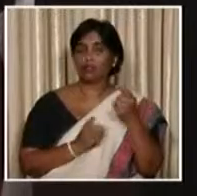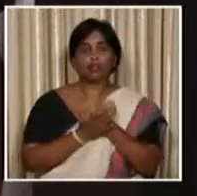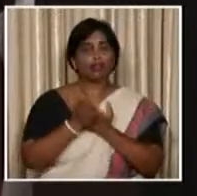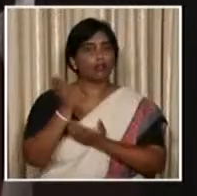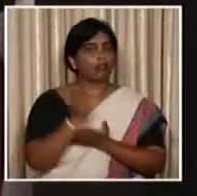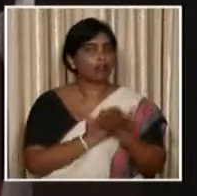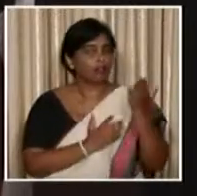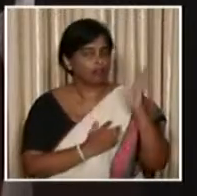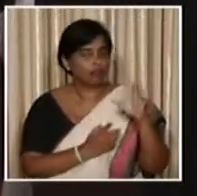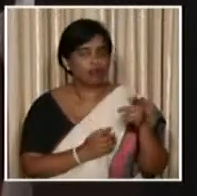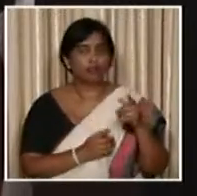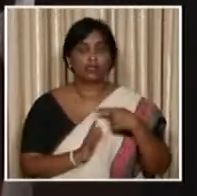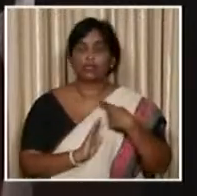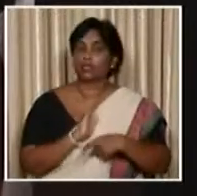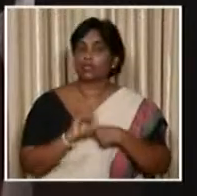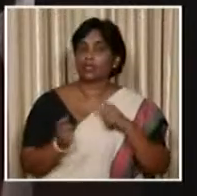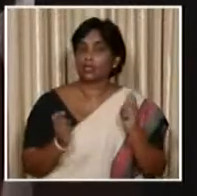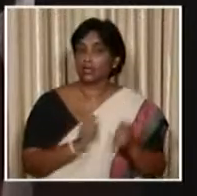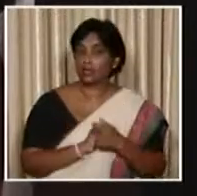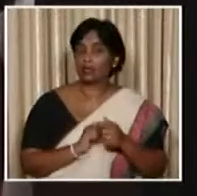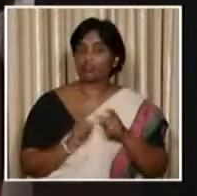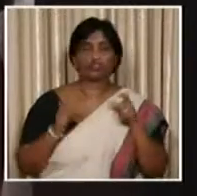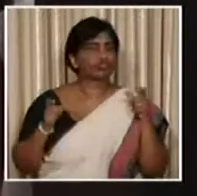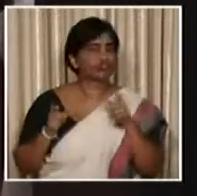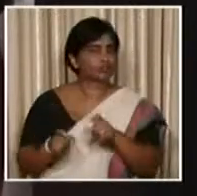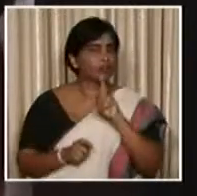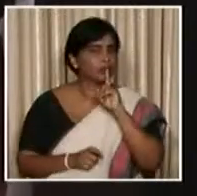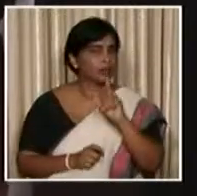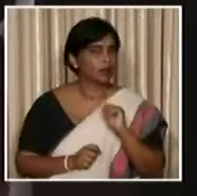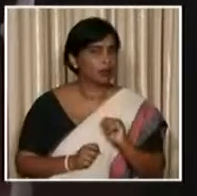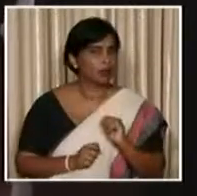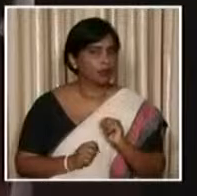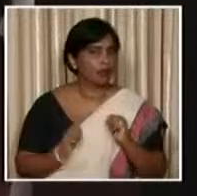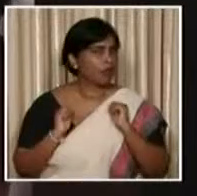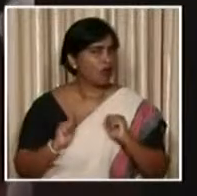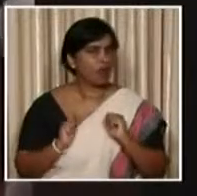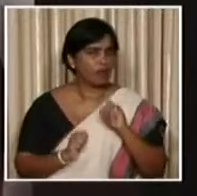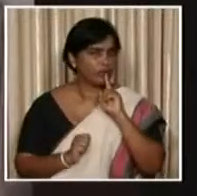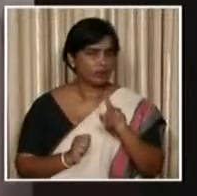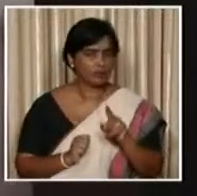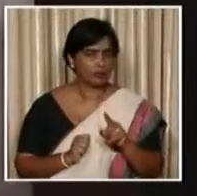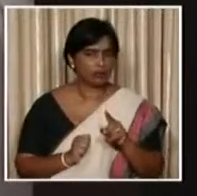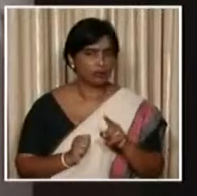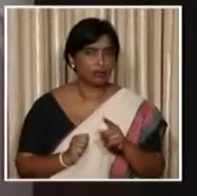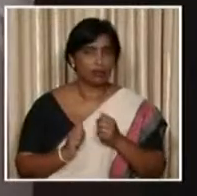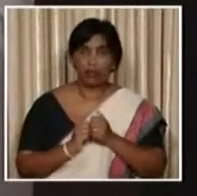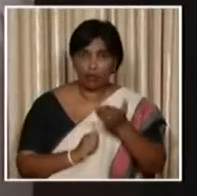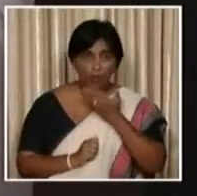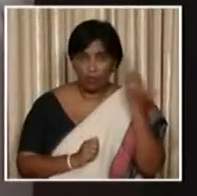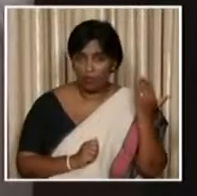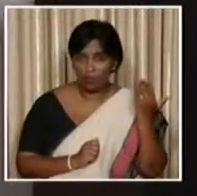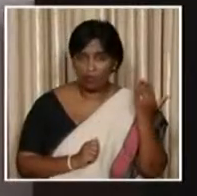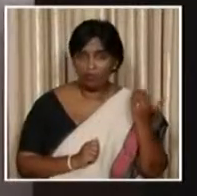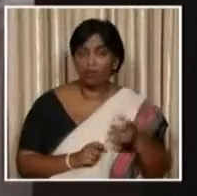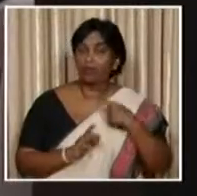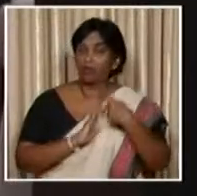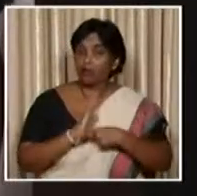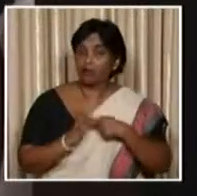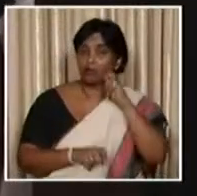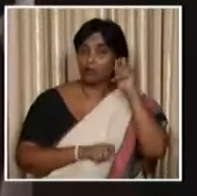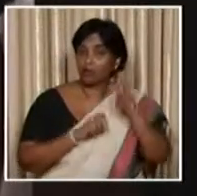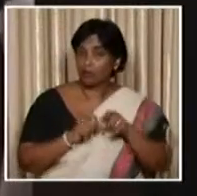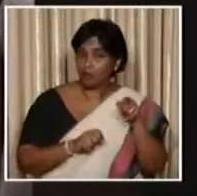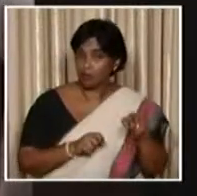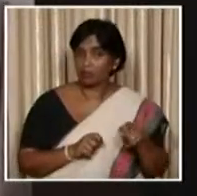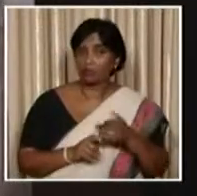ලියුම් ලියලා ශ්‍රී ලංකා ක්‍රිකට් තහනම් කරන්න කියන්නේ? කොහොමද එහෙම කියන්නේ? එහෙම කරන්න පුළුවන්ද? මේ රටේ